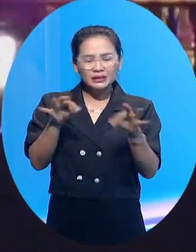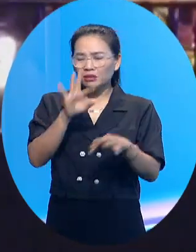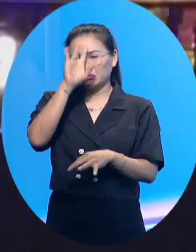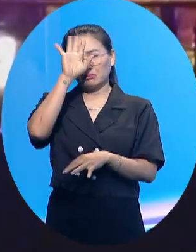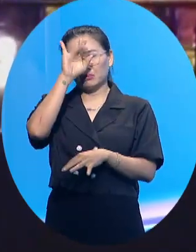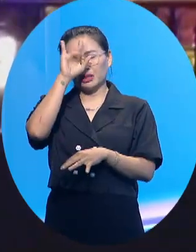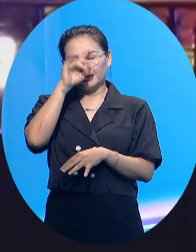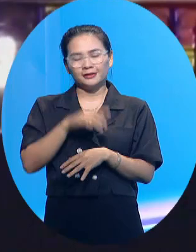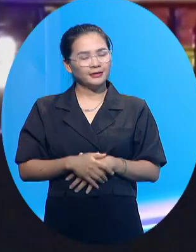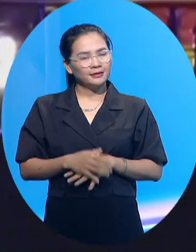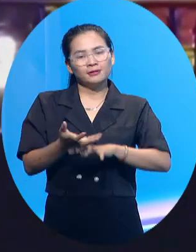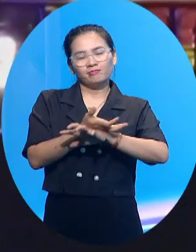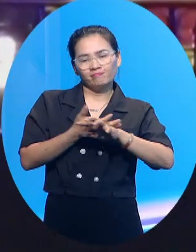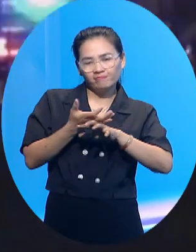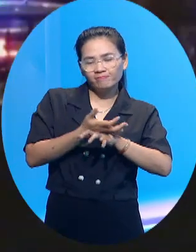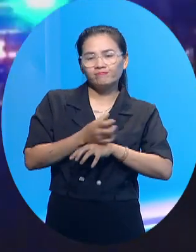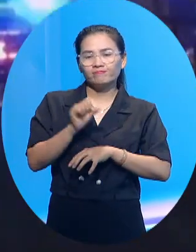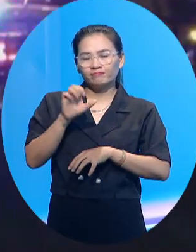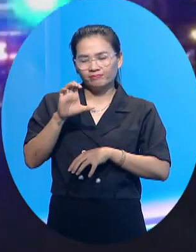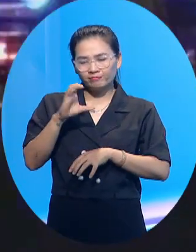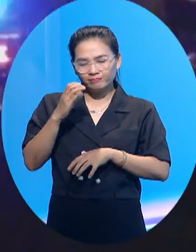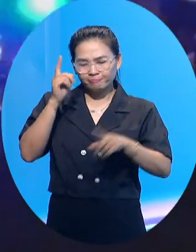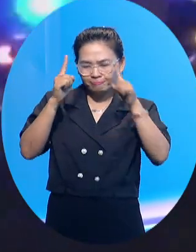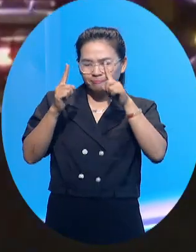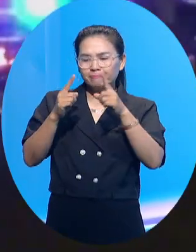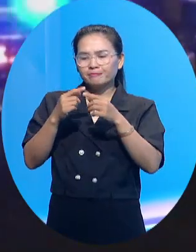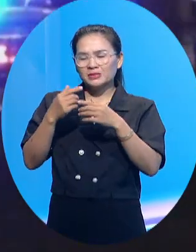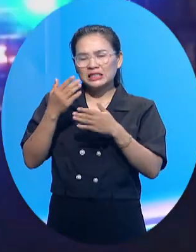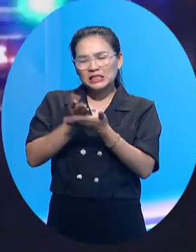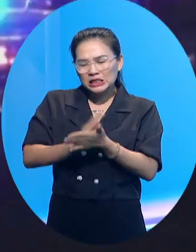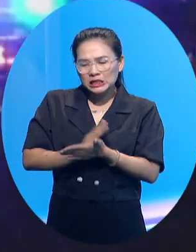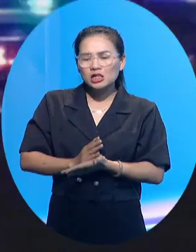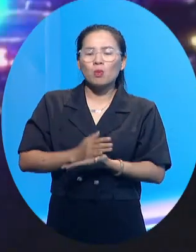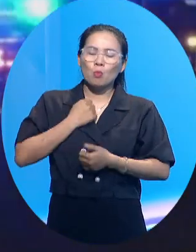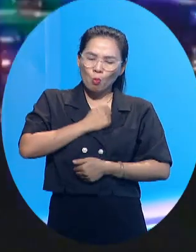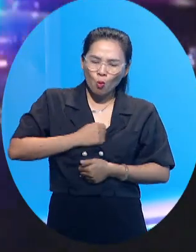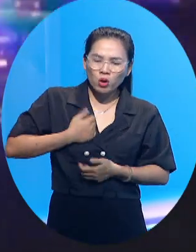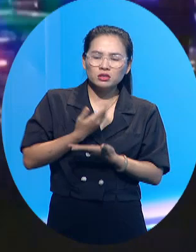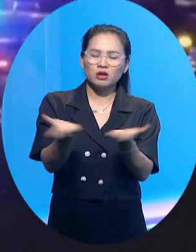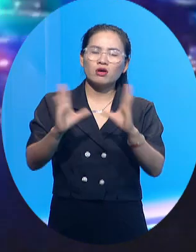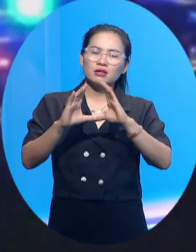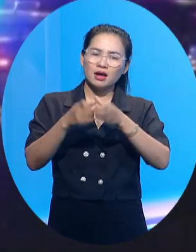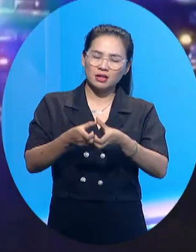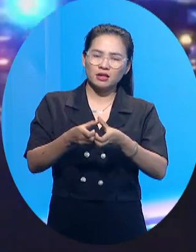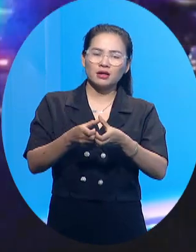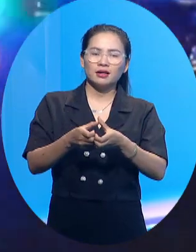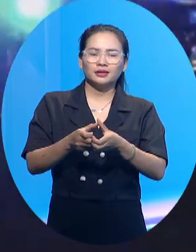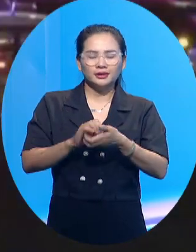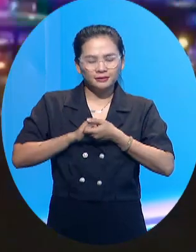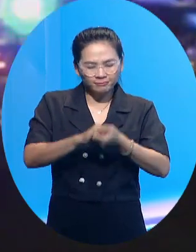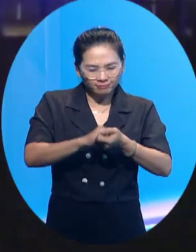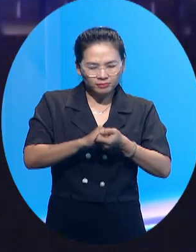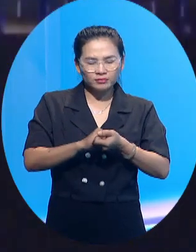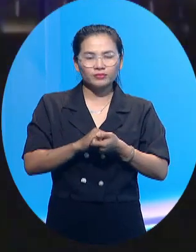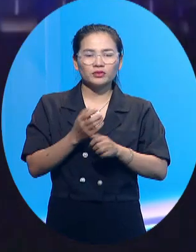đã g lời chi buồn tới gia đình các nạn nhân lãnh đạo nhiều nước trong đó có Mỹ Đức Pháp cũng gửi lời chi buồn và bày tỏ sự đoàn kết